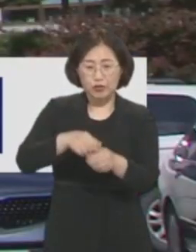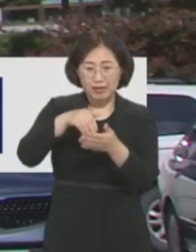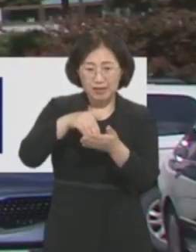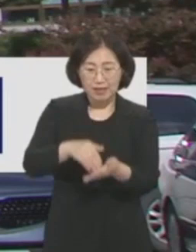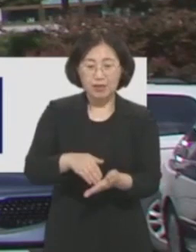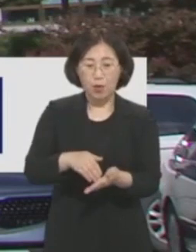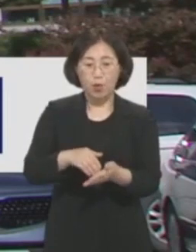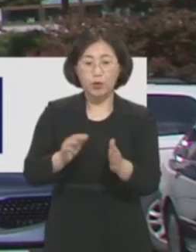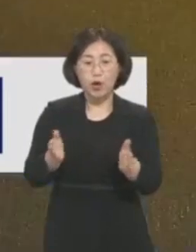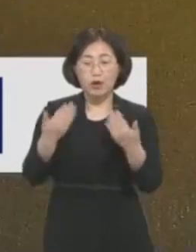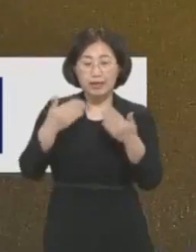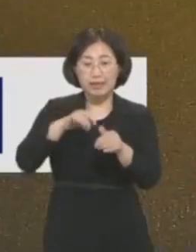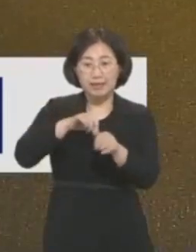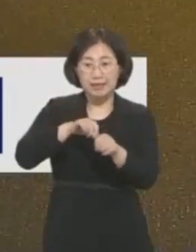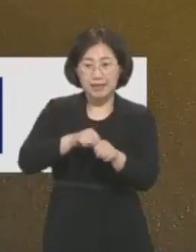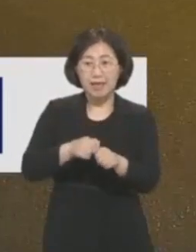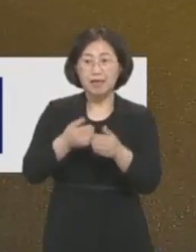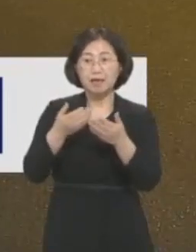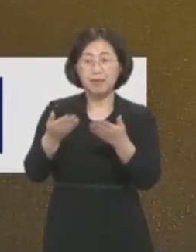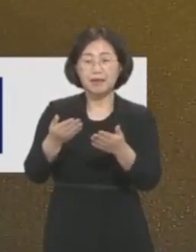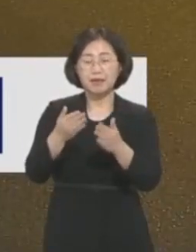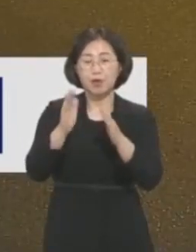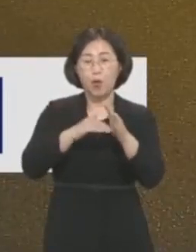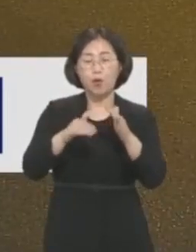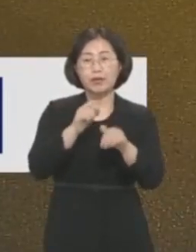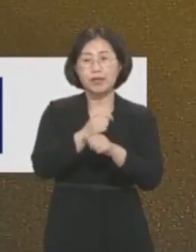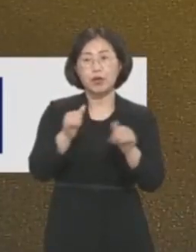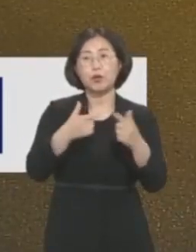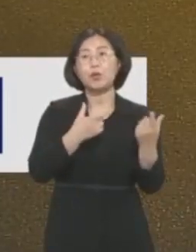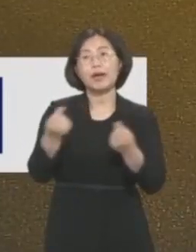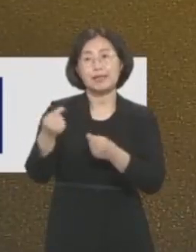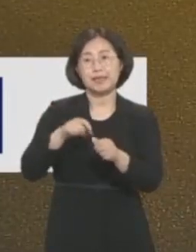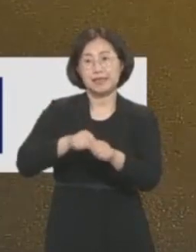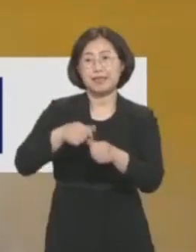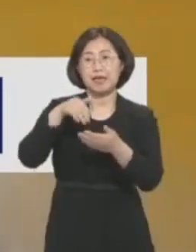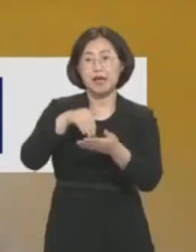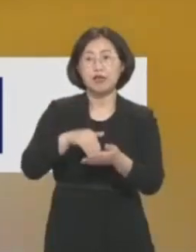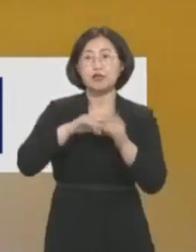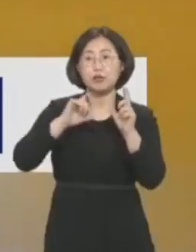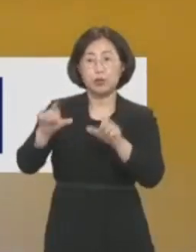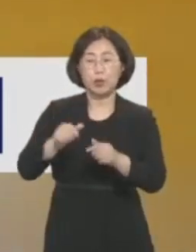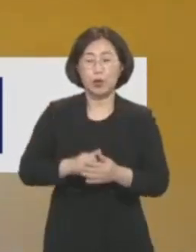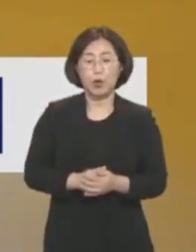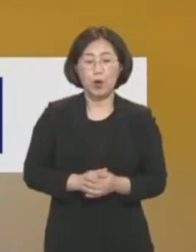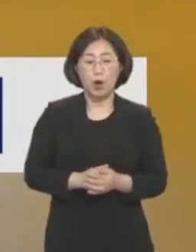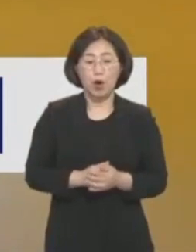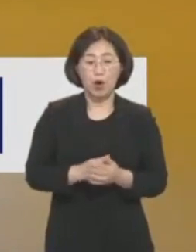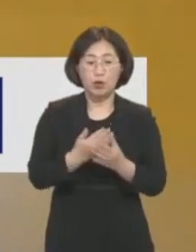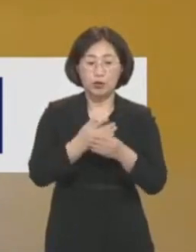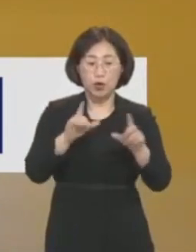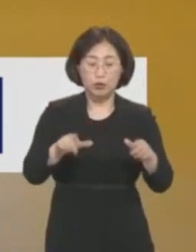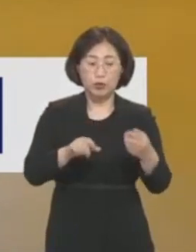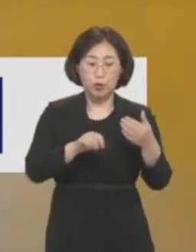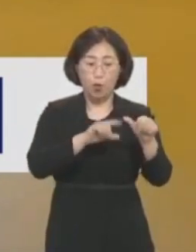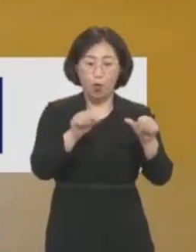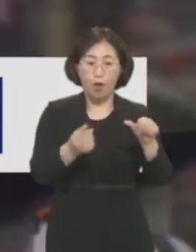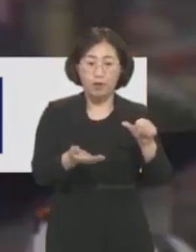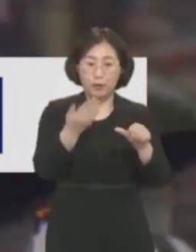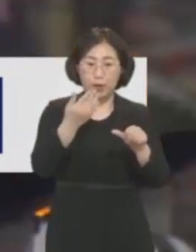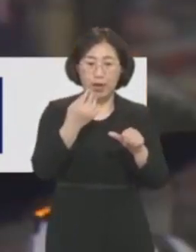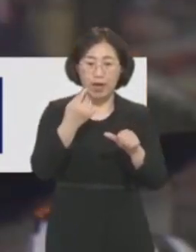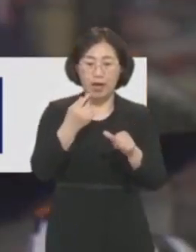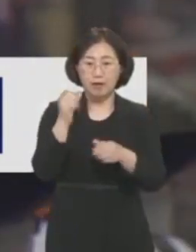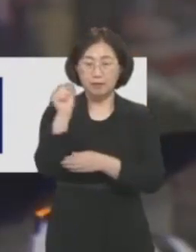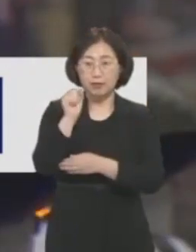아니라 경쟁계를 받은 공직자들도 모두 같은 제재를 하기로 했습니다 앞서 유성구는 이달 초 음주운전을